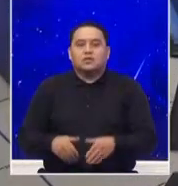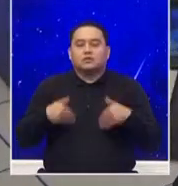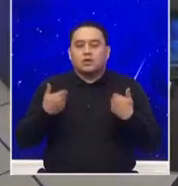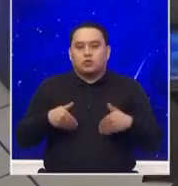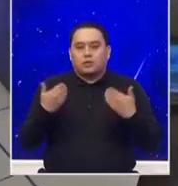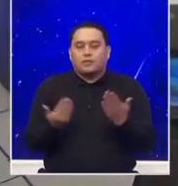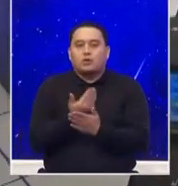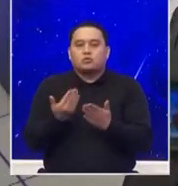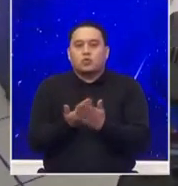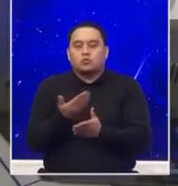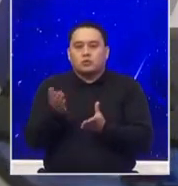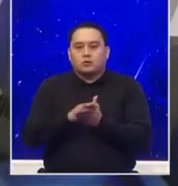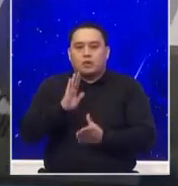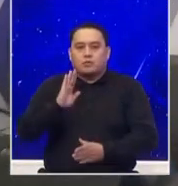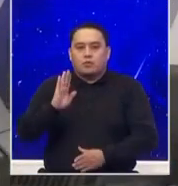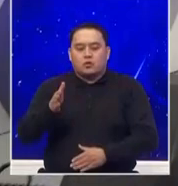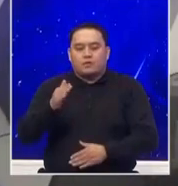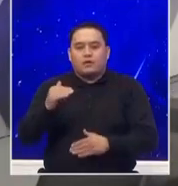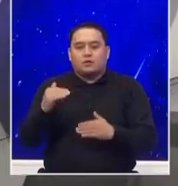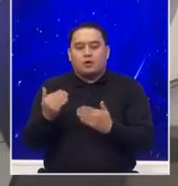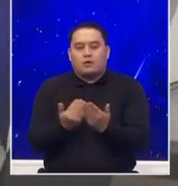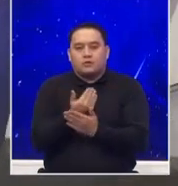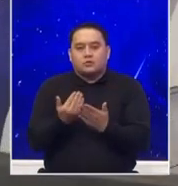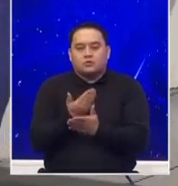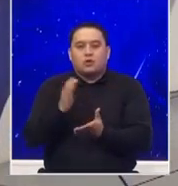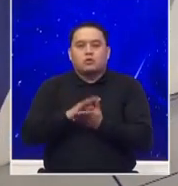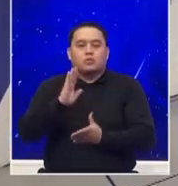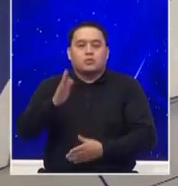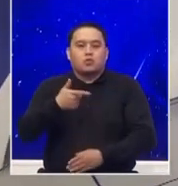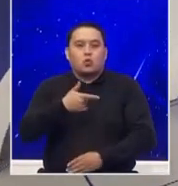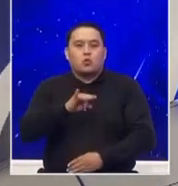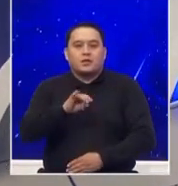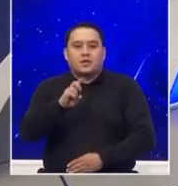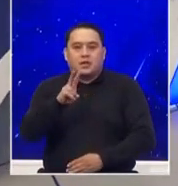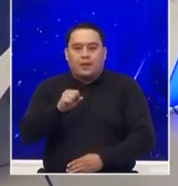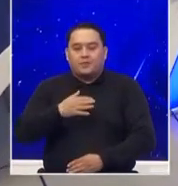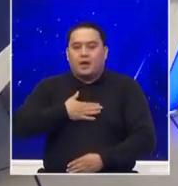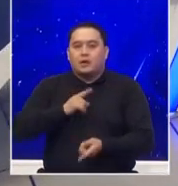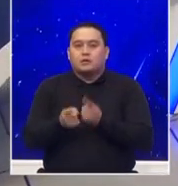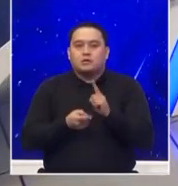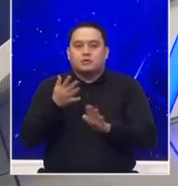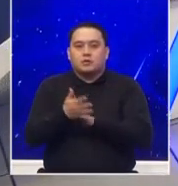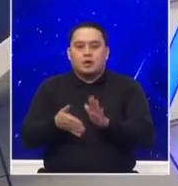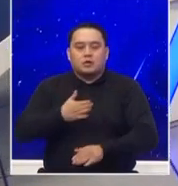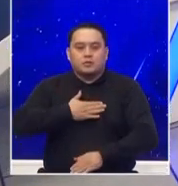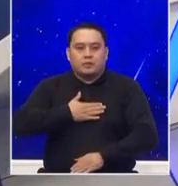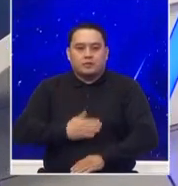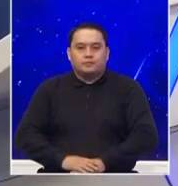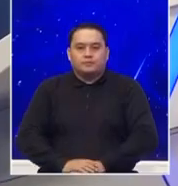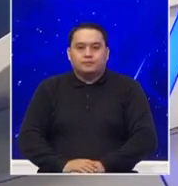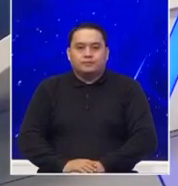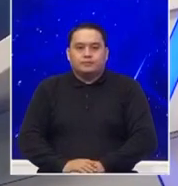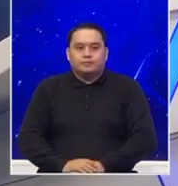Здравствуйте. В эфире телеканала ЖТСУ выпуск вечерних новостей. В студии работает Гульмира Тимиргалиева. Сурдоперевод обеспечивает Марат